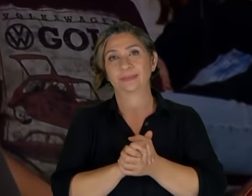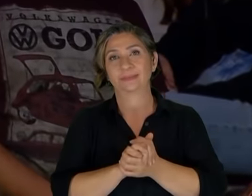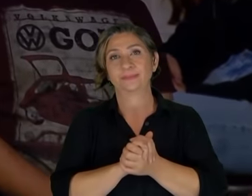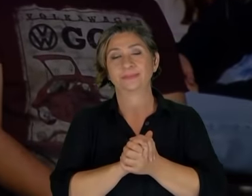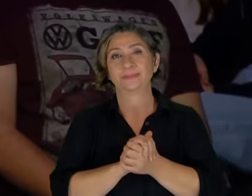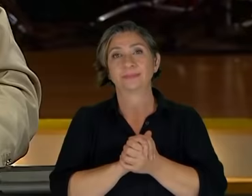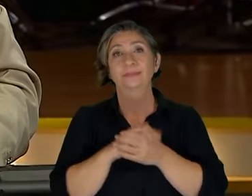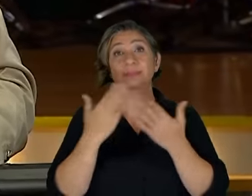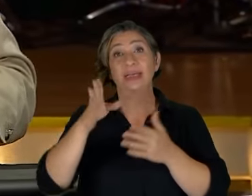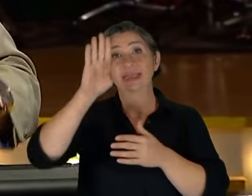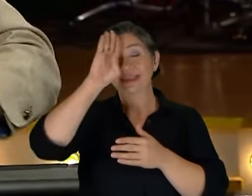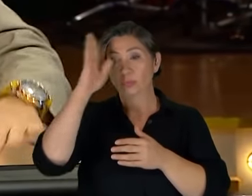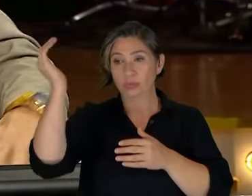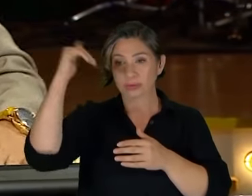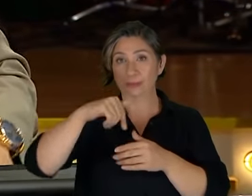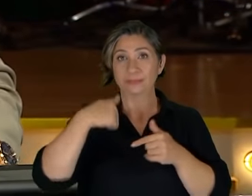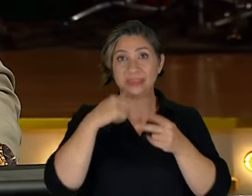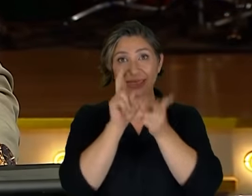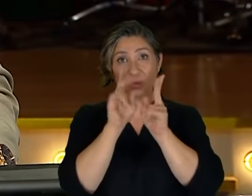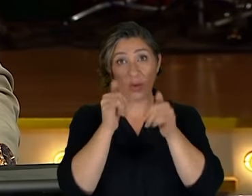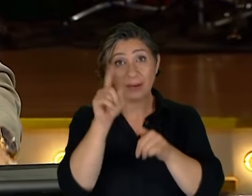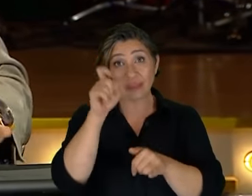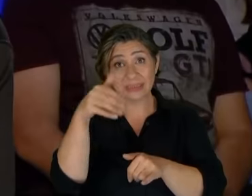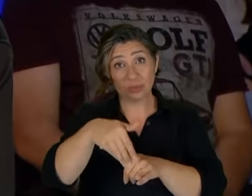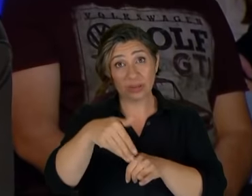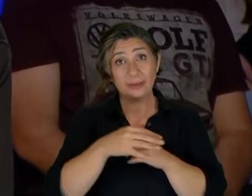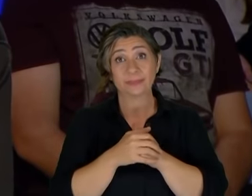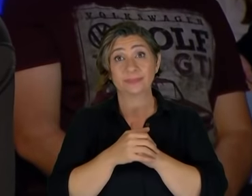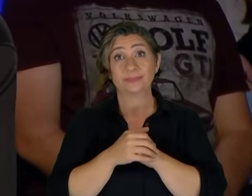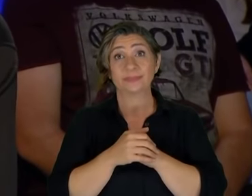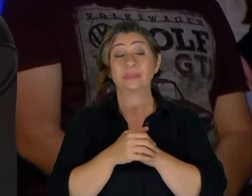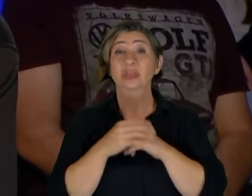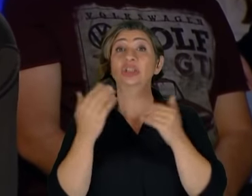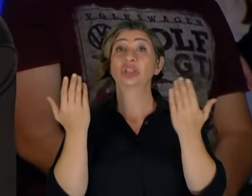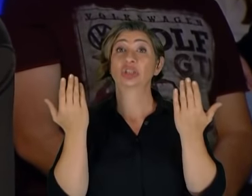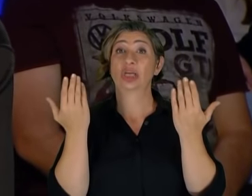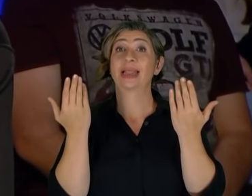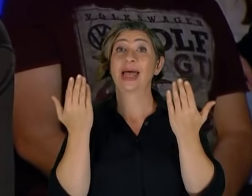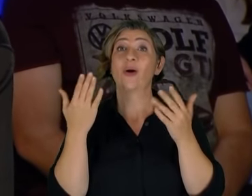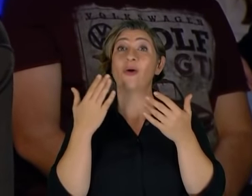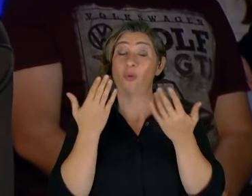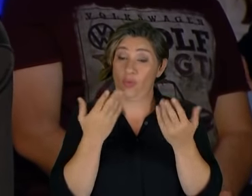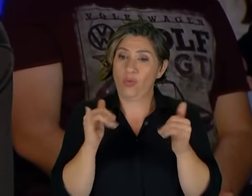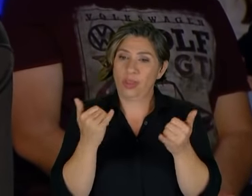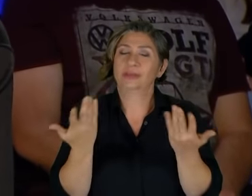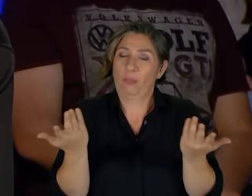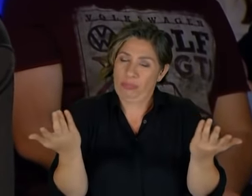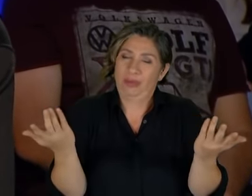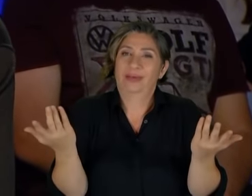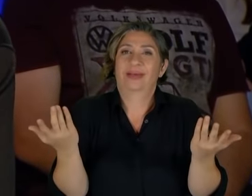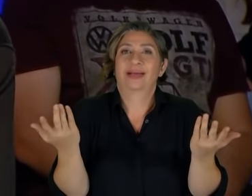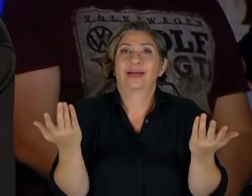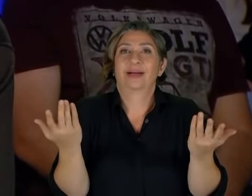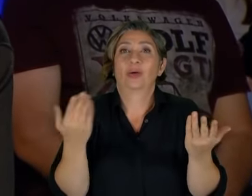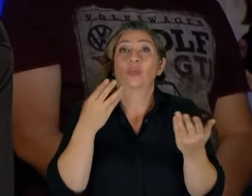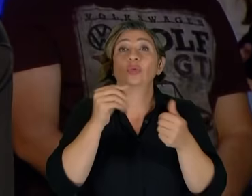kolay elde edilmez. İstanbul'a döndüğünüzde bizde de oynar mısınız burada? Dada'da. İnşallah. İnşallah oynarız. Tabii ki. Tabii vallahi. Ki. Şimdi